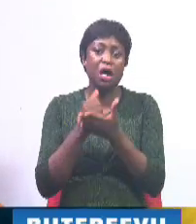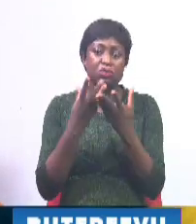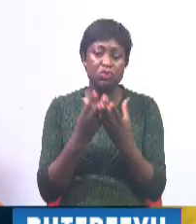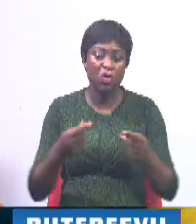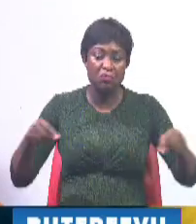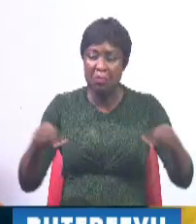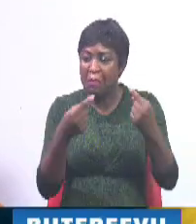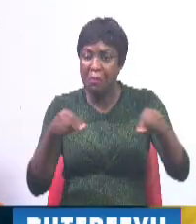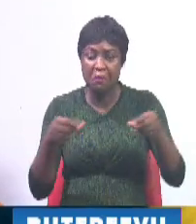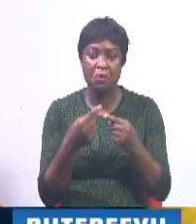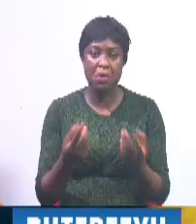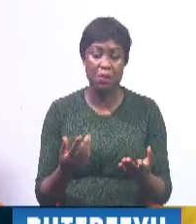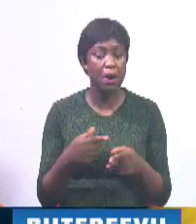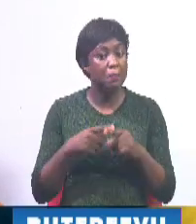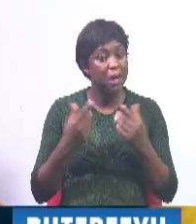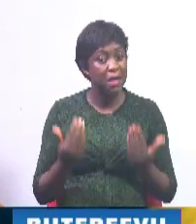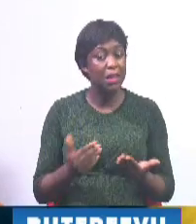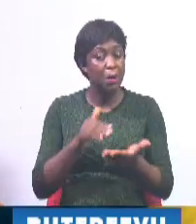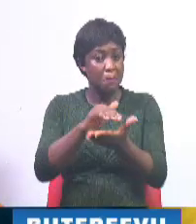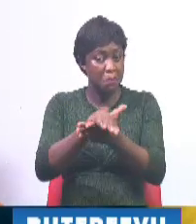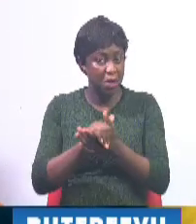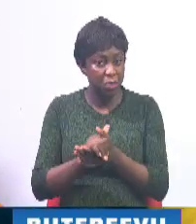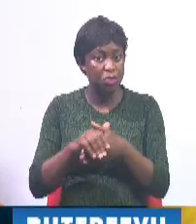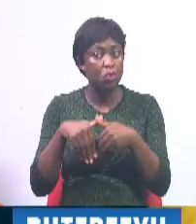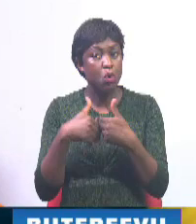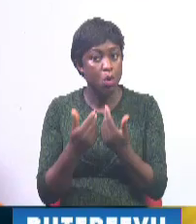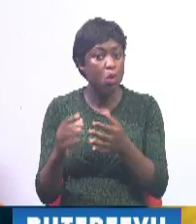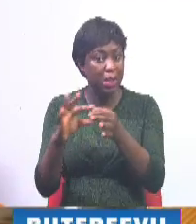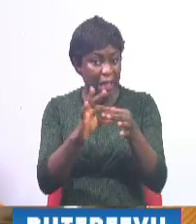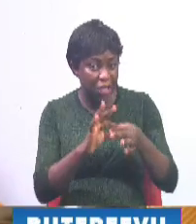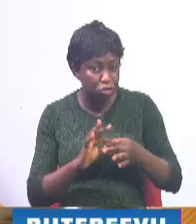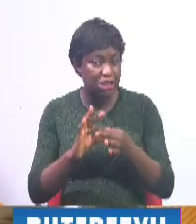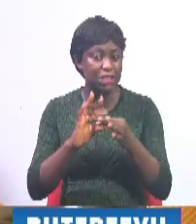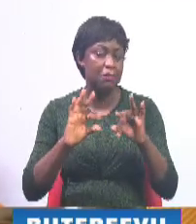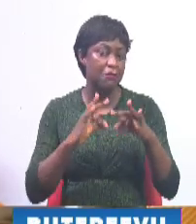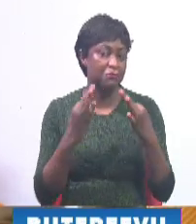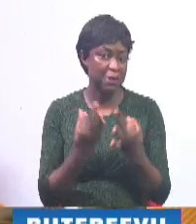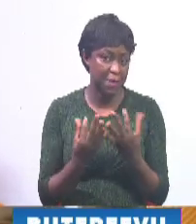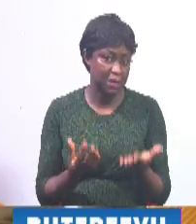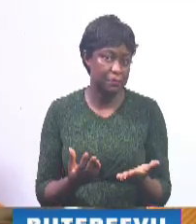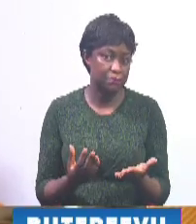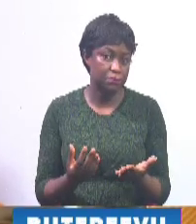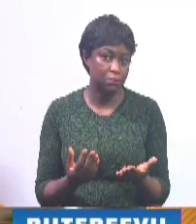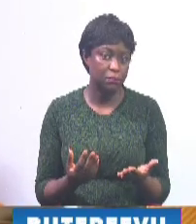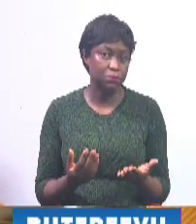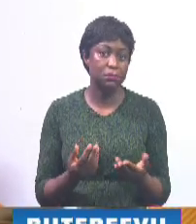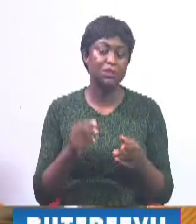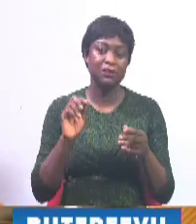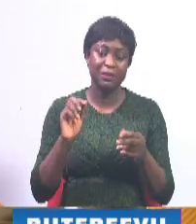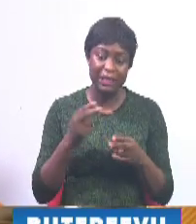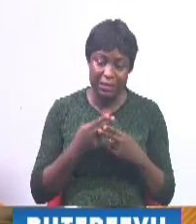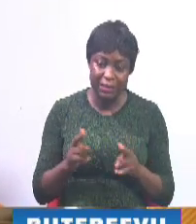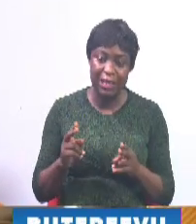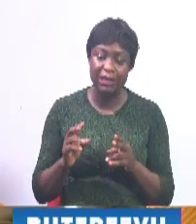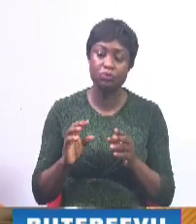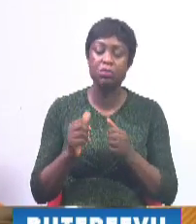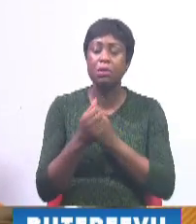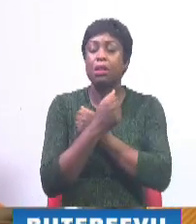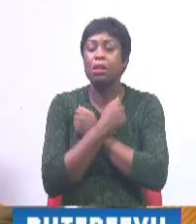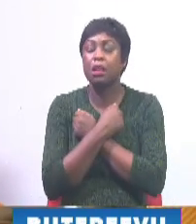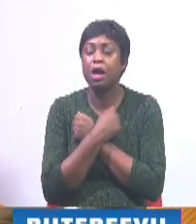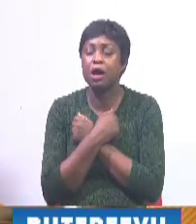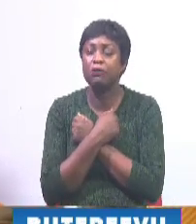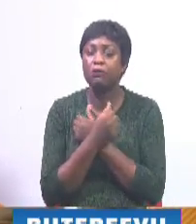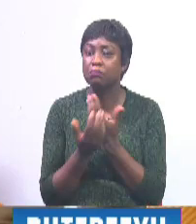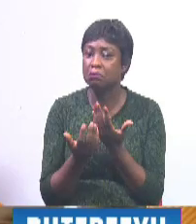bwe weetegereza obufumbo oba enkolagana mu maka etandikira mu mukwano